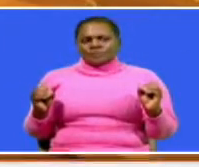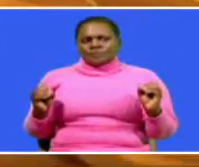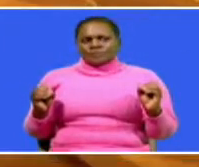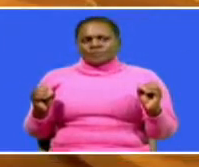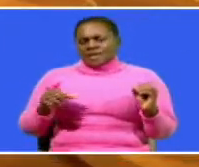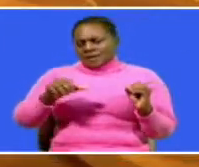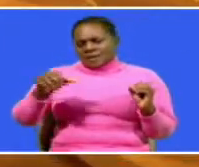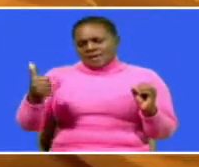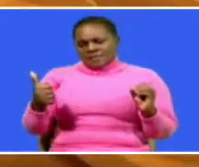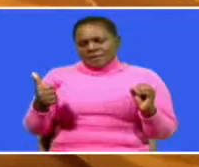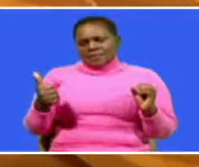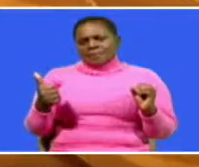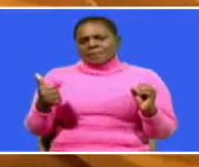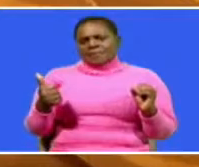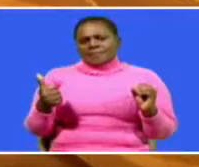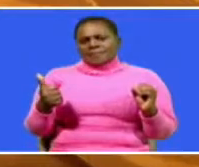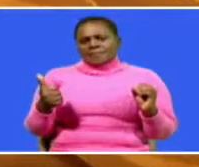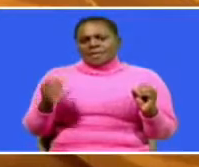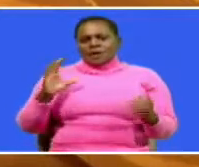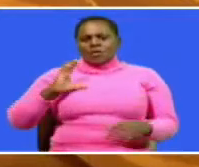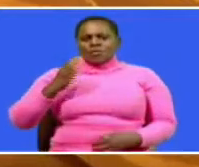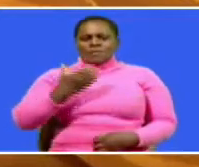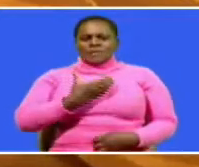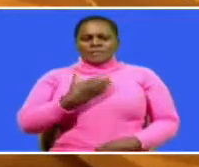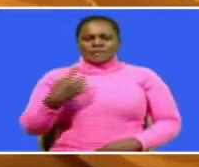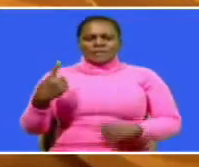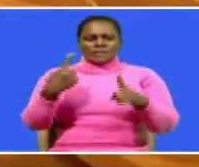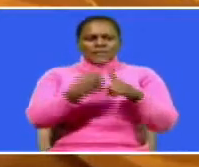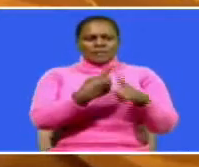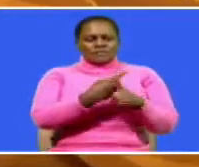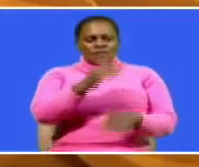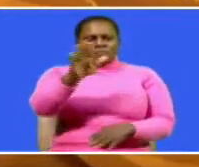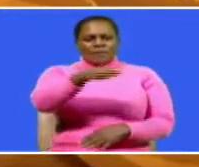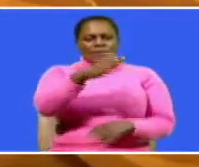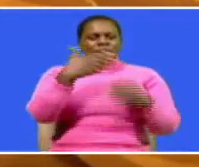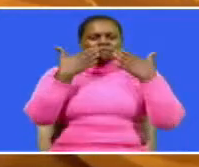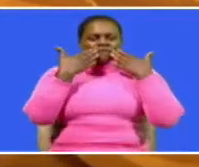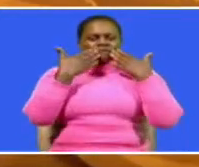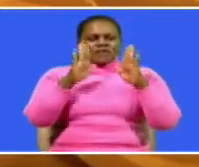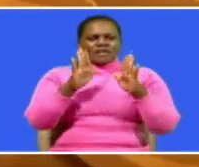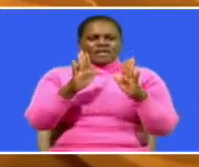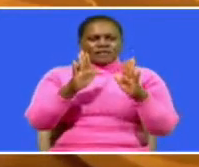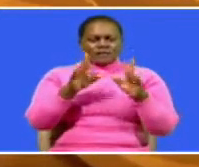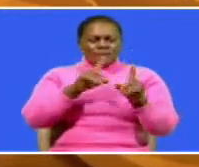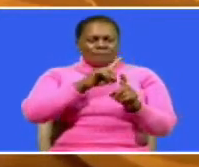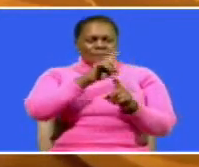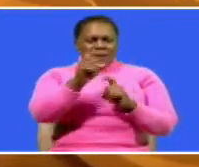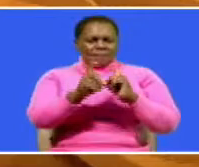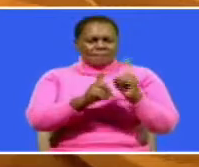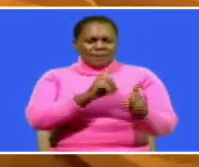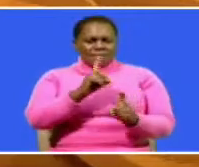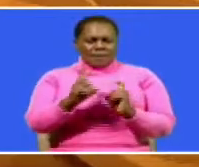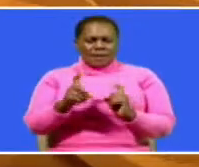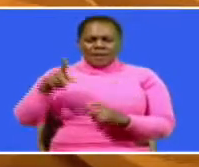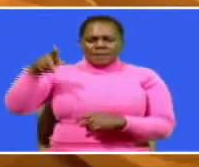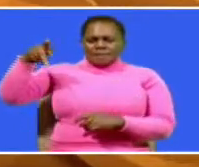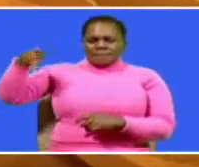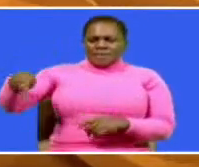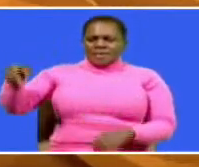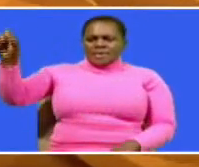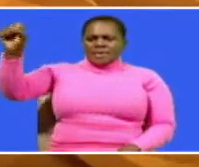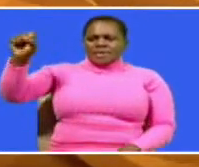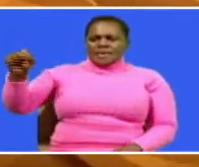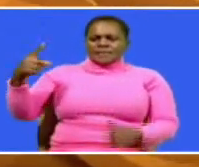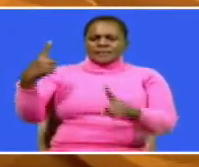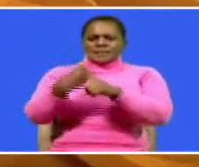Naam, kwingine kwa mtazamaji ni kwamba kamati mbalimbali za bunge zimekamilisha mchakato wa kuwapiga msasa makatibu wateule wa